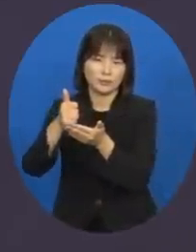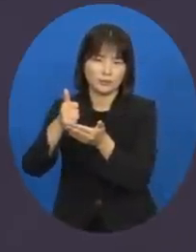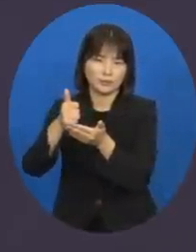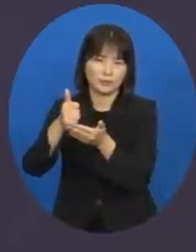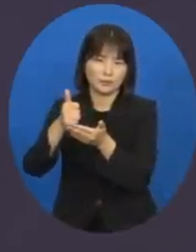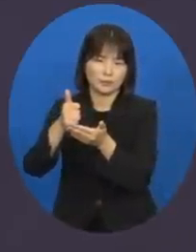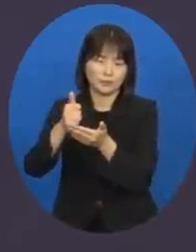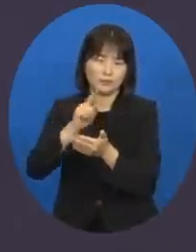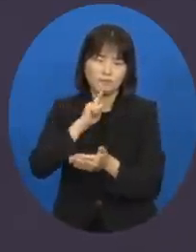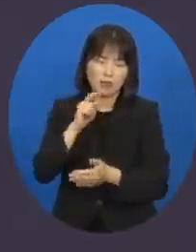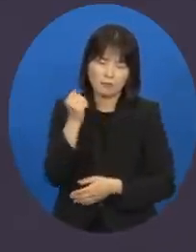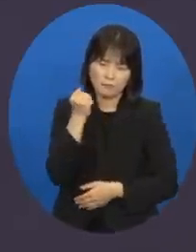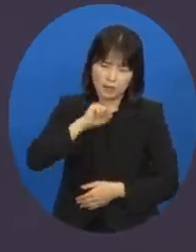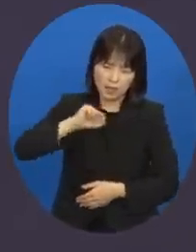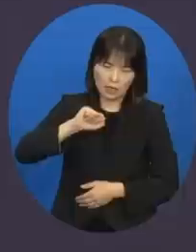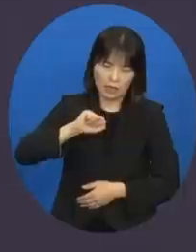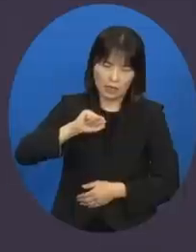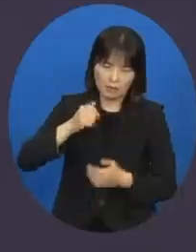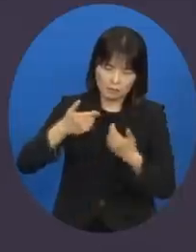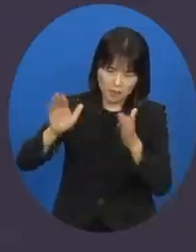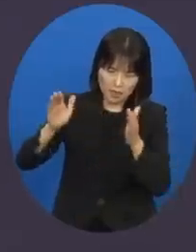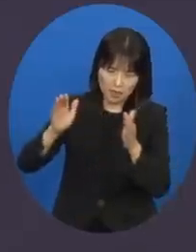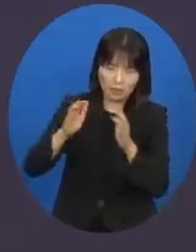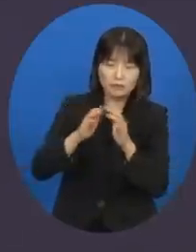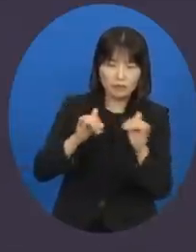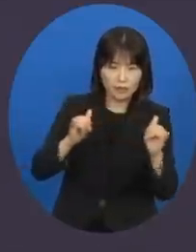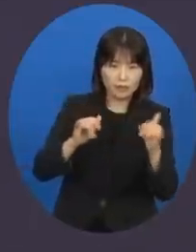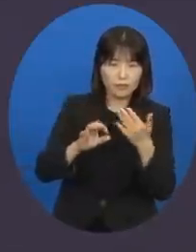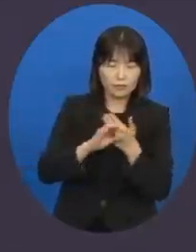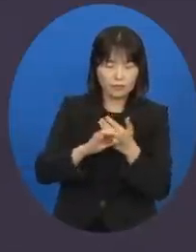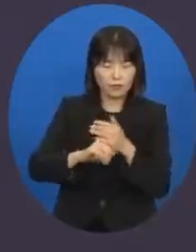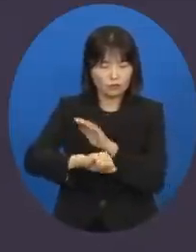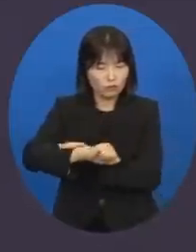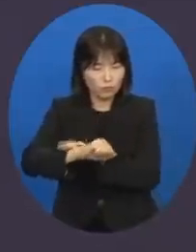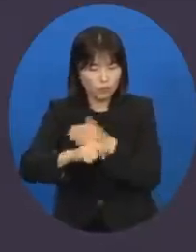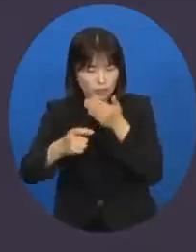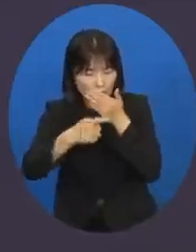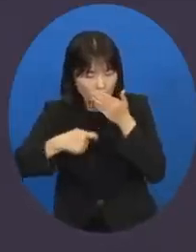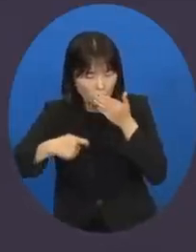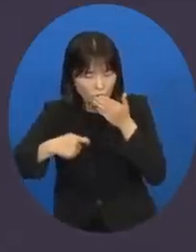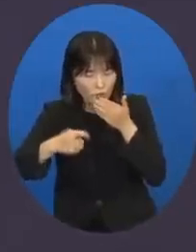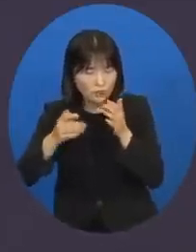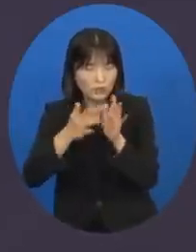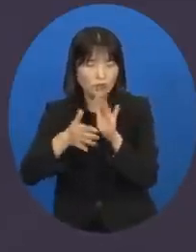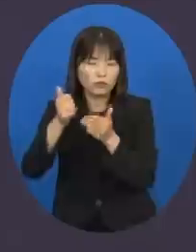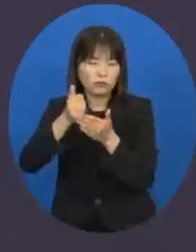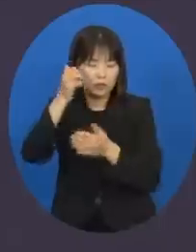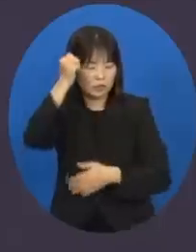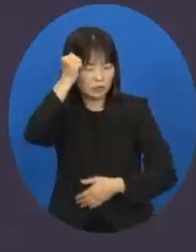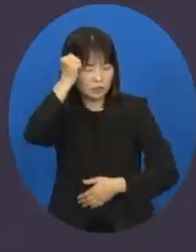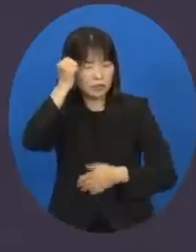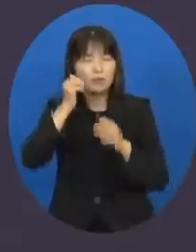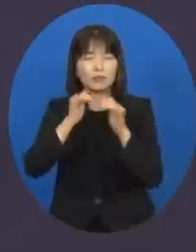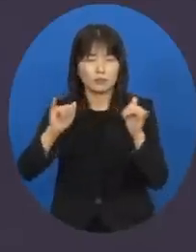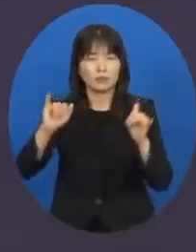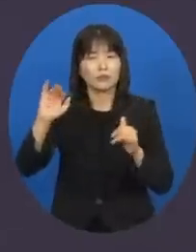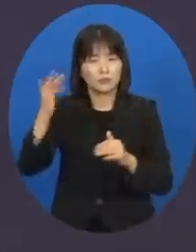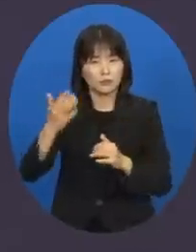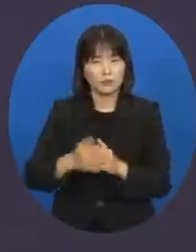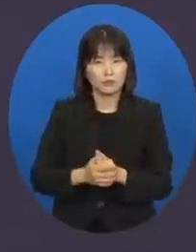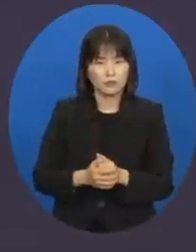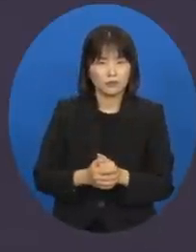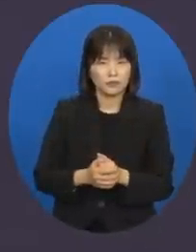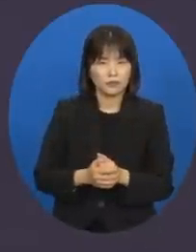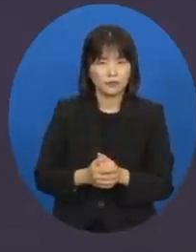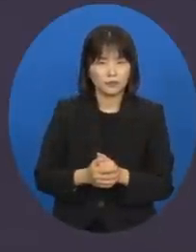자가 되었다면 이 우편의 강도는 예수님께 기억된 자가 되었습니다. 거역된 자가 될